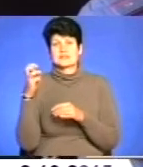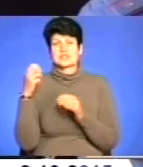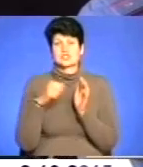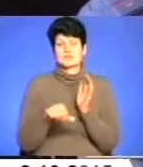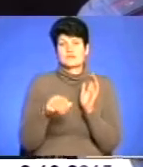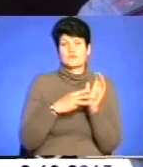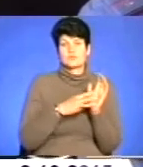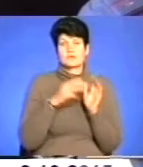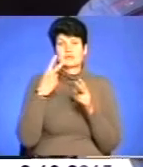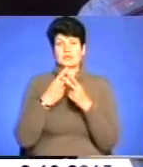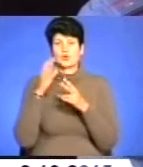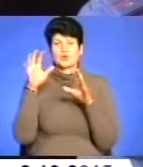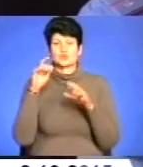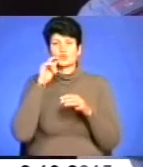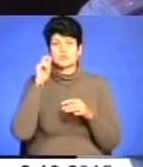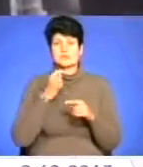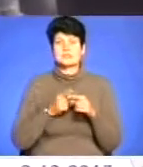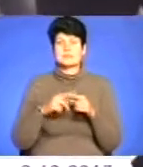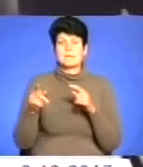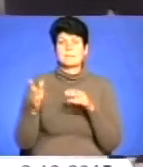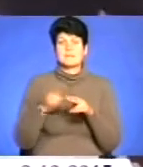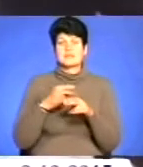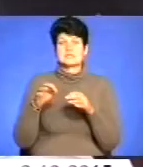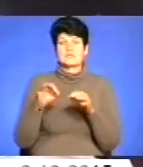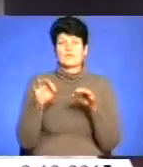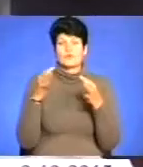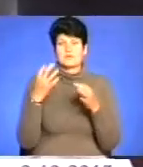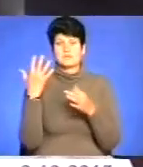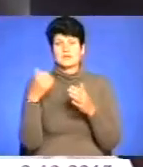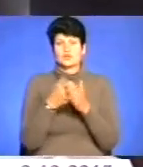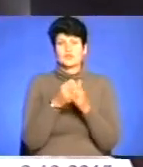кодексу України, санкція якої передбачає позбавлення волі від 5 до 10